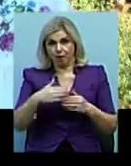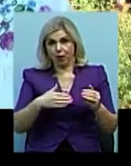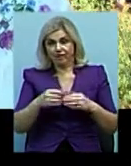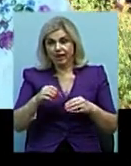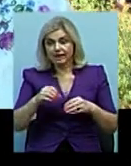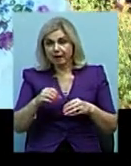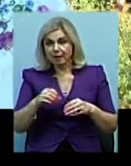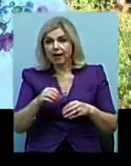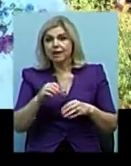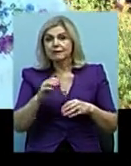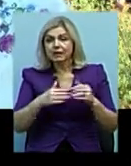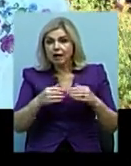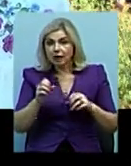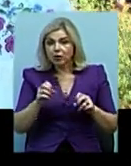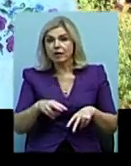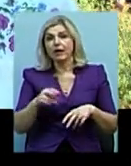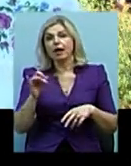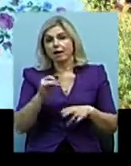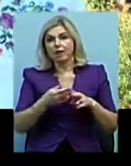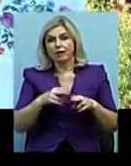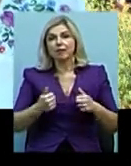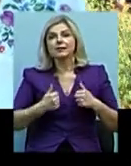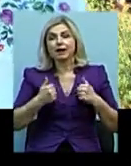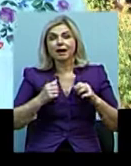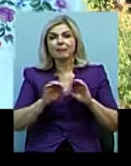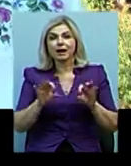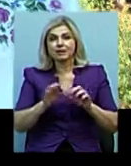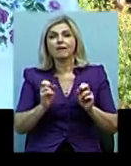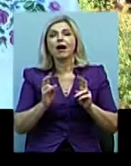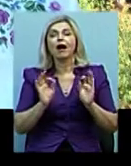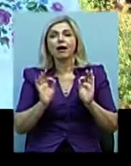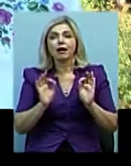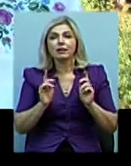ми намагаємося розповідати,